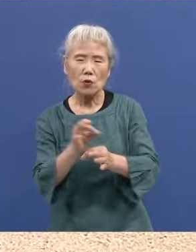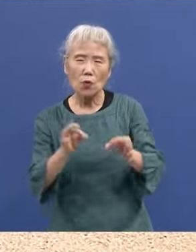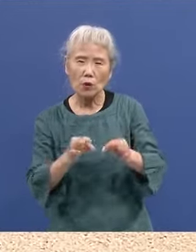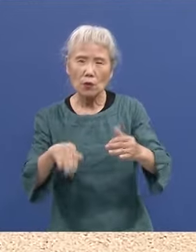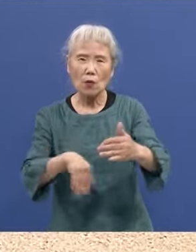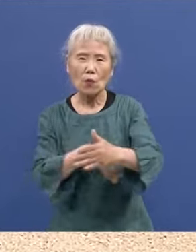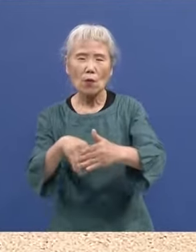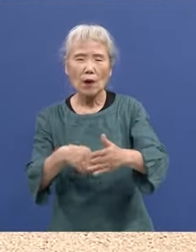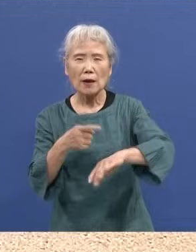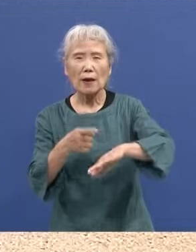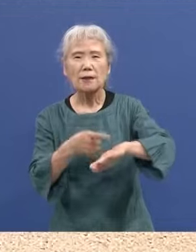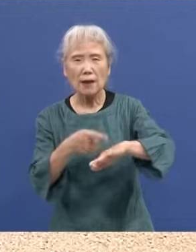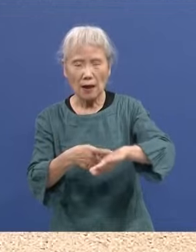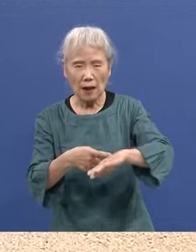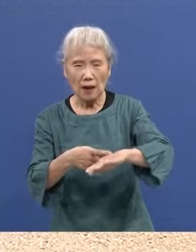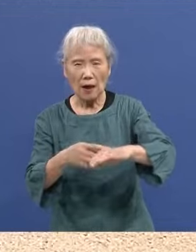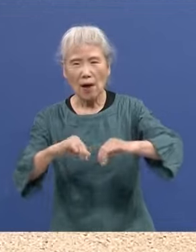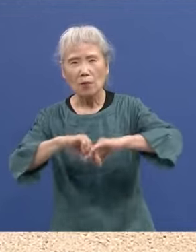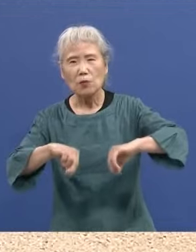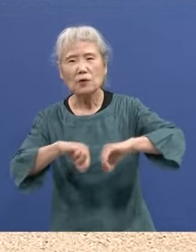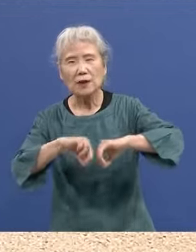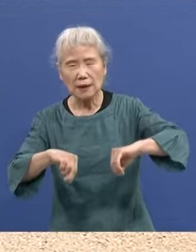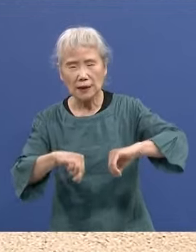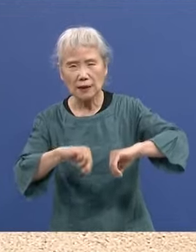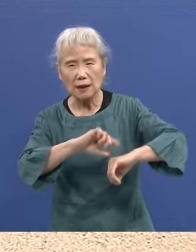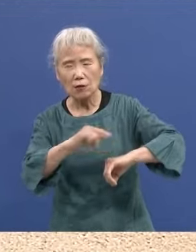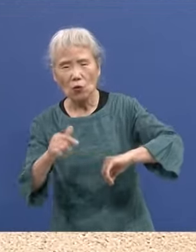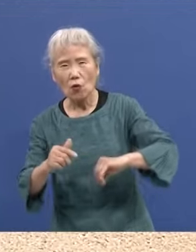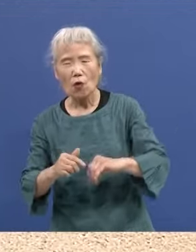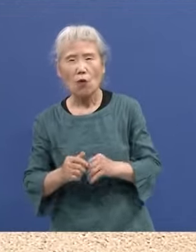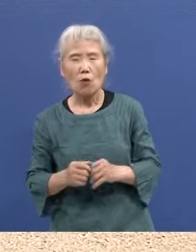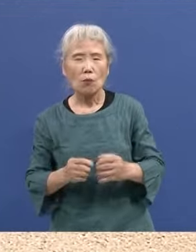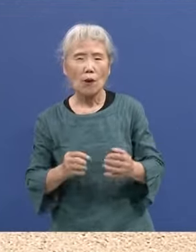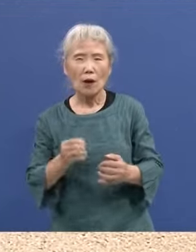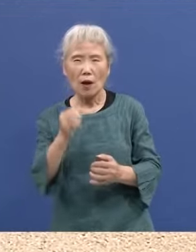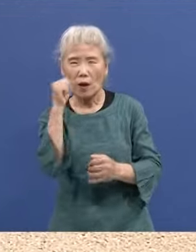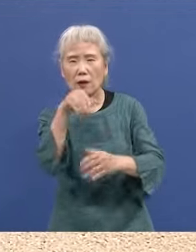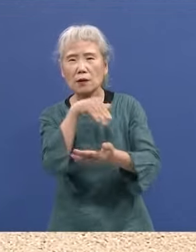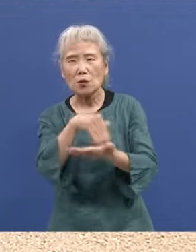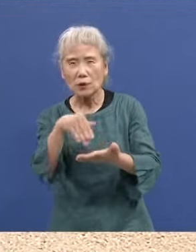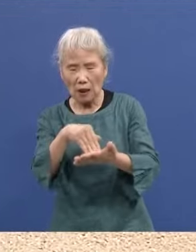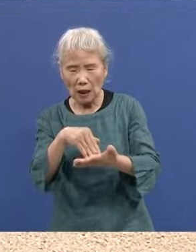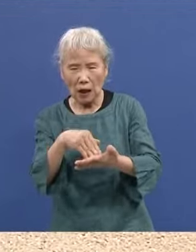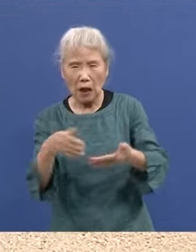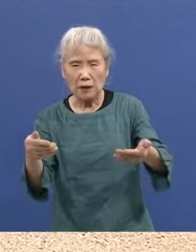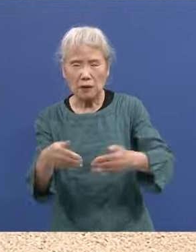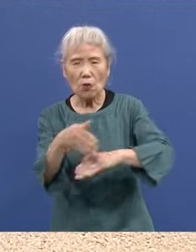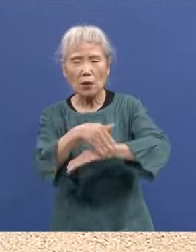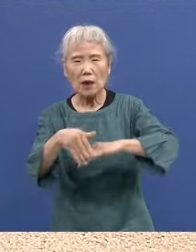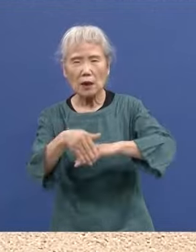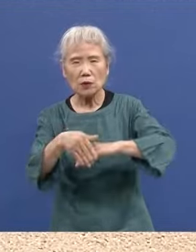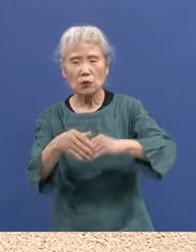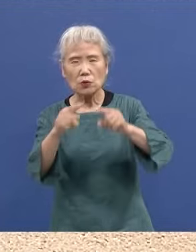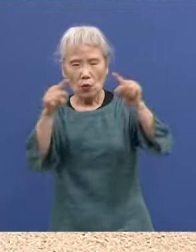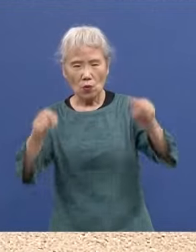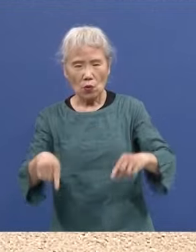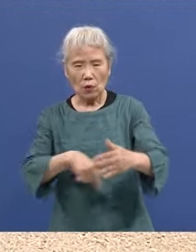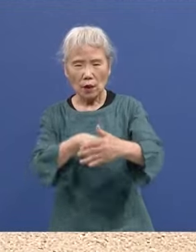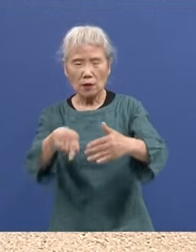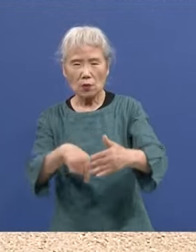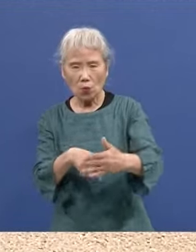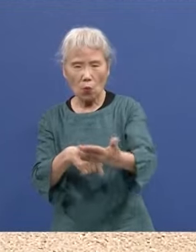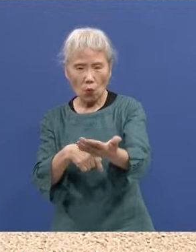性、市場の分析、そして、収支の予算など、事業計画書の内容を踏まえて総合